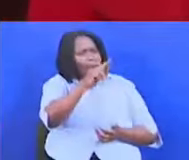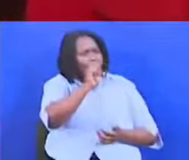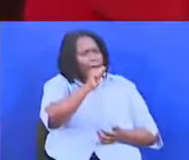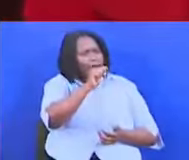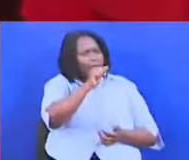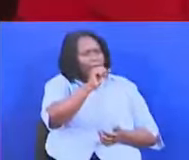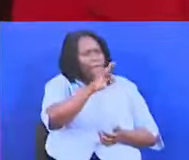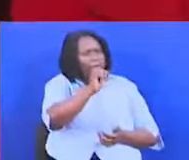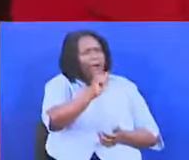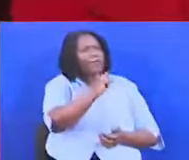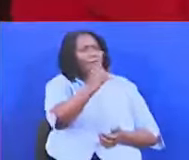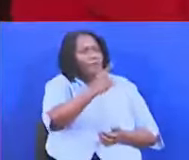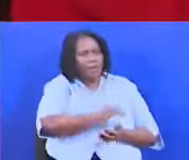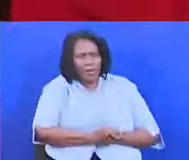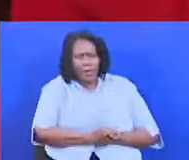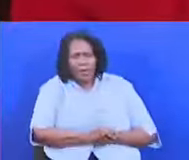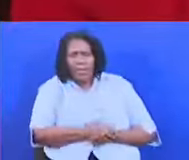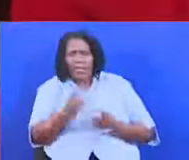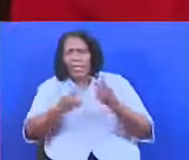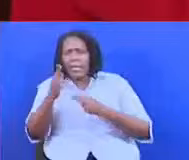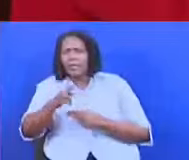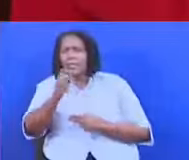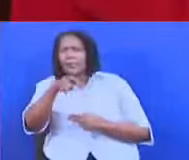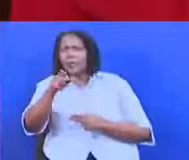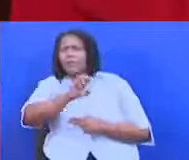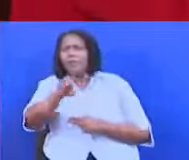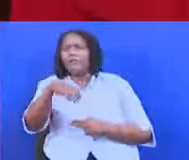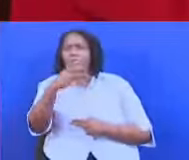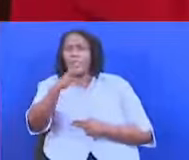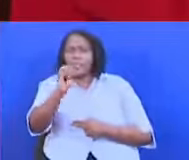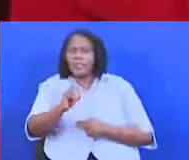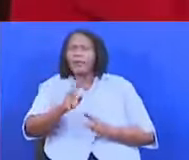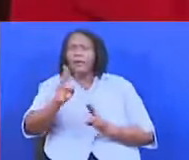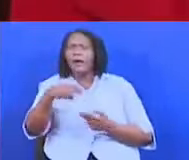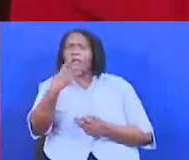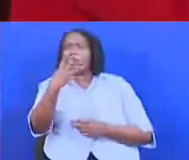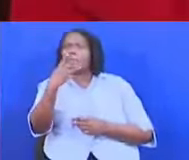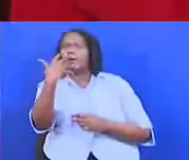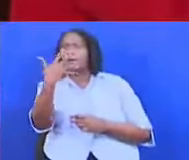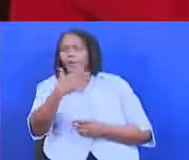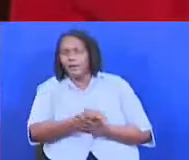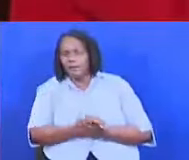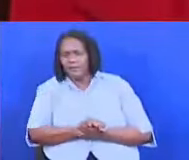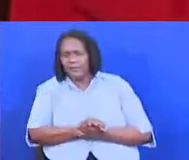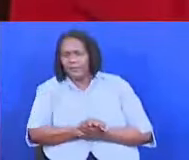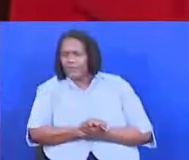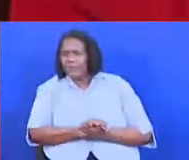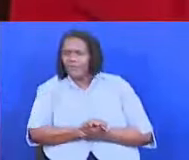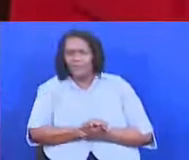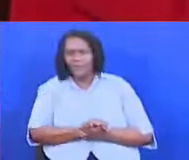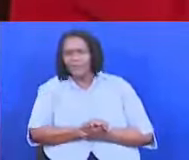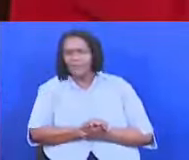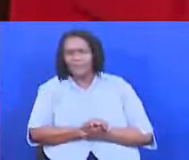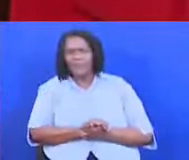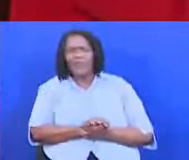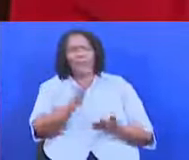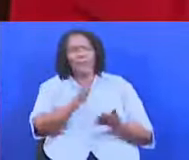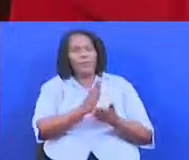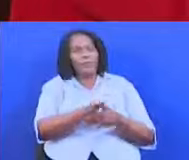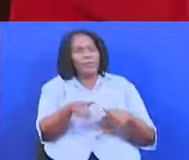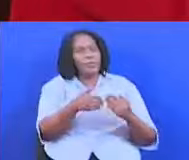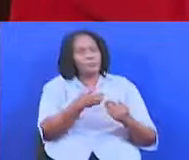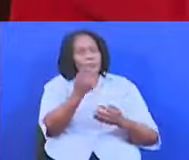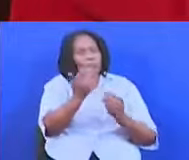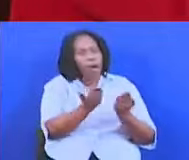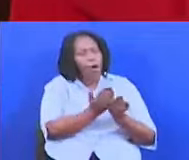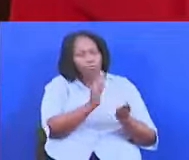watu zaidi ya 45 zaidi ya 30,000, alafu haina tarafa ya kuunganisha. Tuombe sana, maombi yako katika ofisi